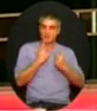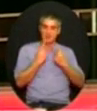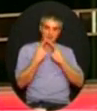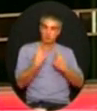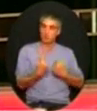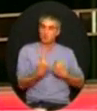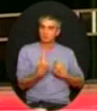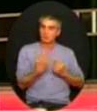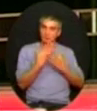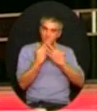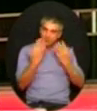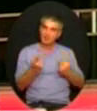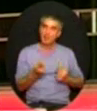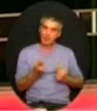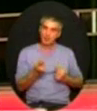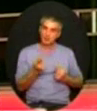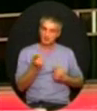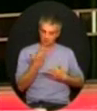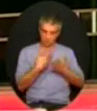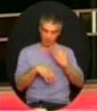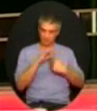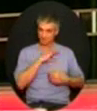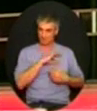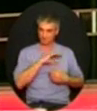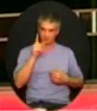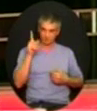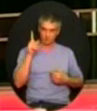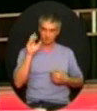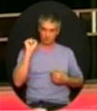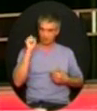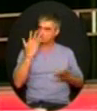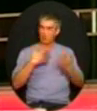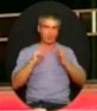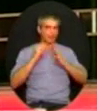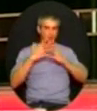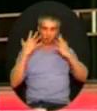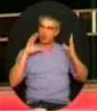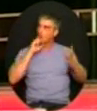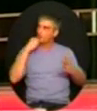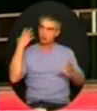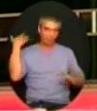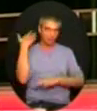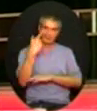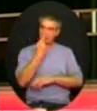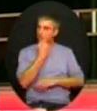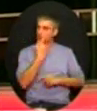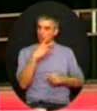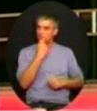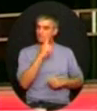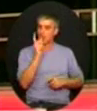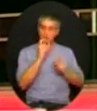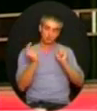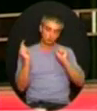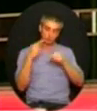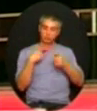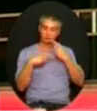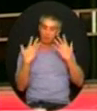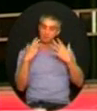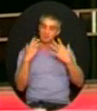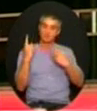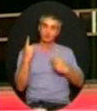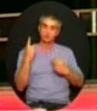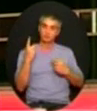עצמו. מסתבר שיוצאי חבר העמים, שמדובר בעלייה הגדולה בתולדות המדינה, במיליון איש שהגיעו בראשית שנות